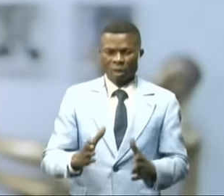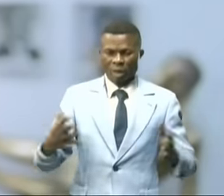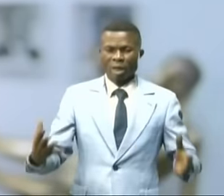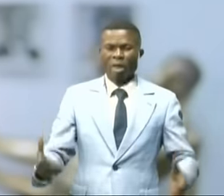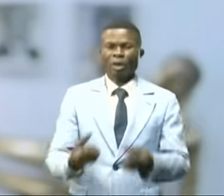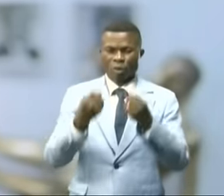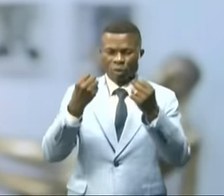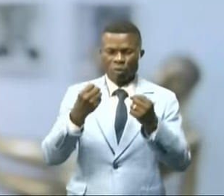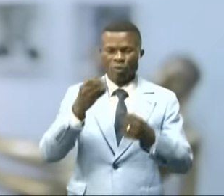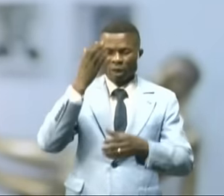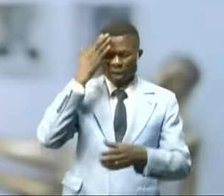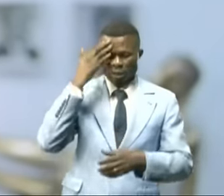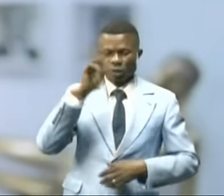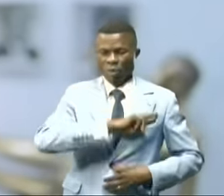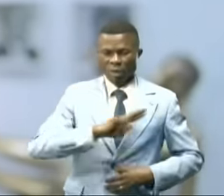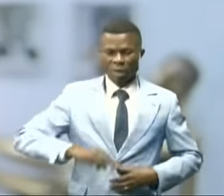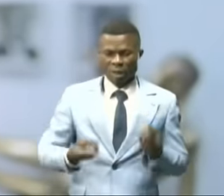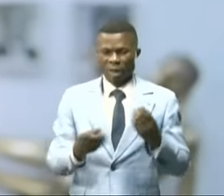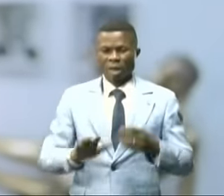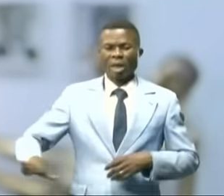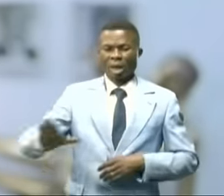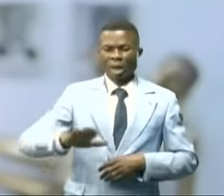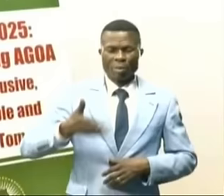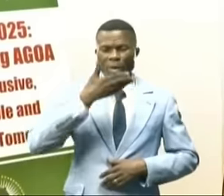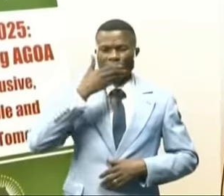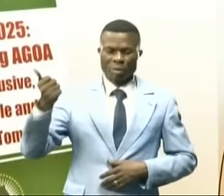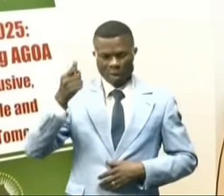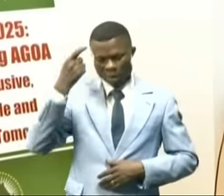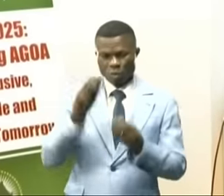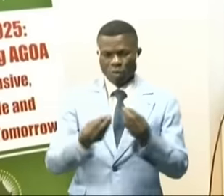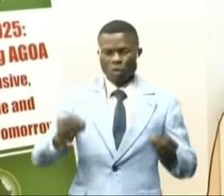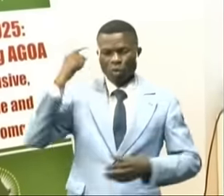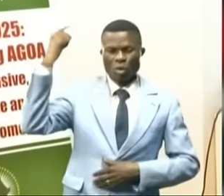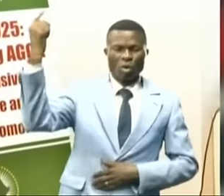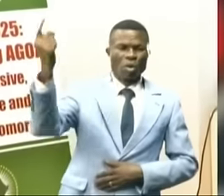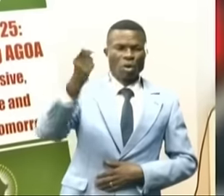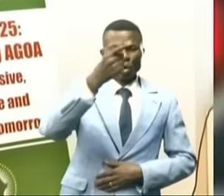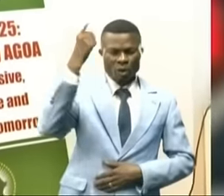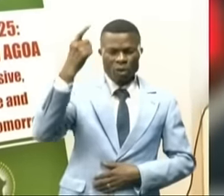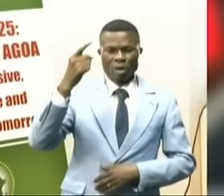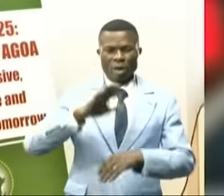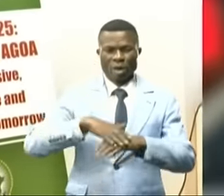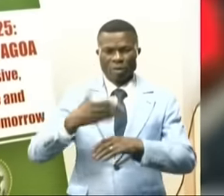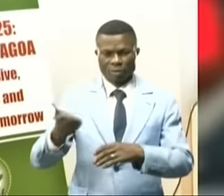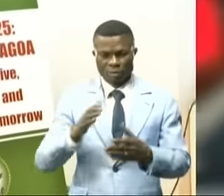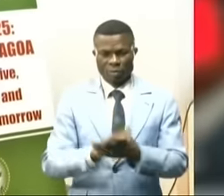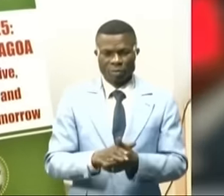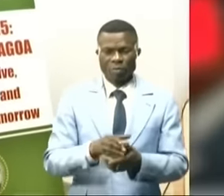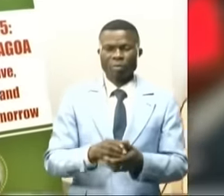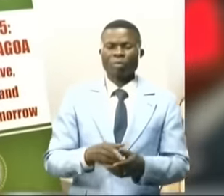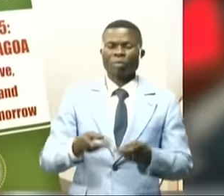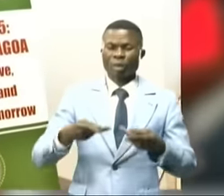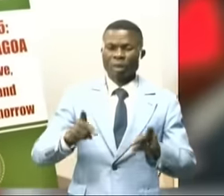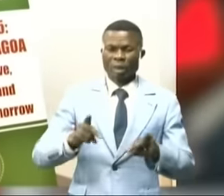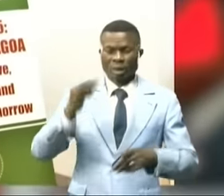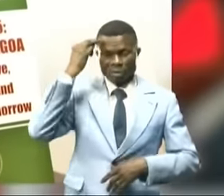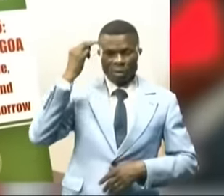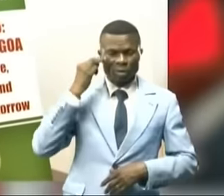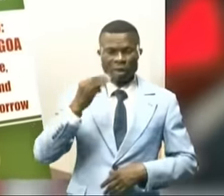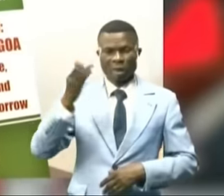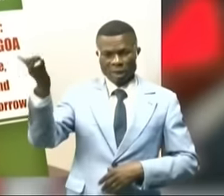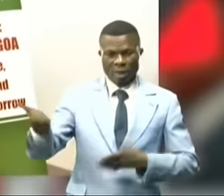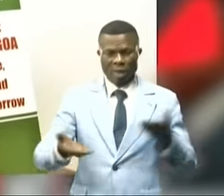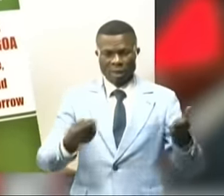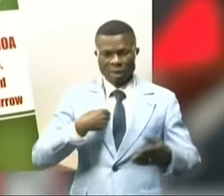RDC est l'une des meilleures destinations au monde. Alors, après l'audience m'accordée par son Excellence Madame la Première Ministre, nous